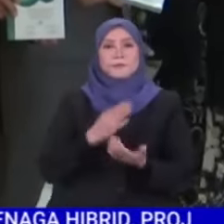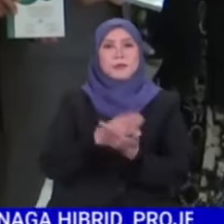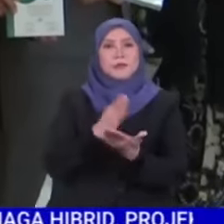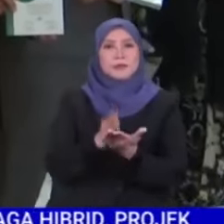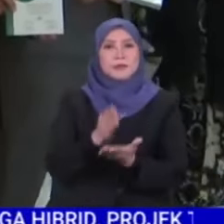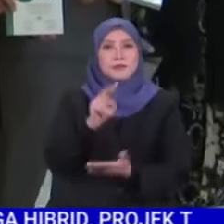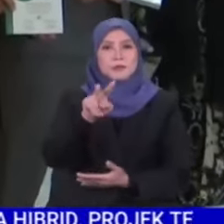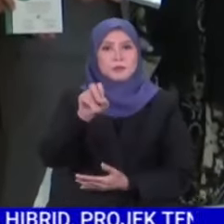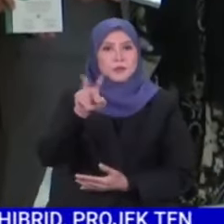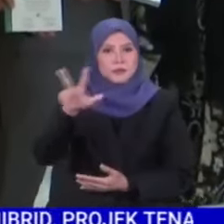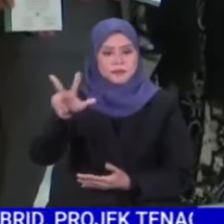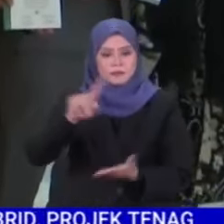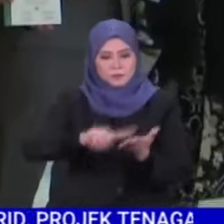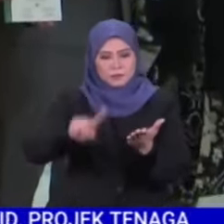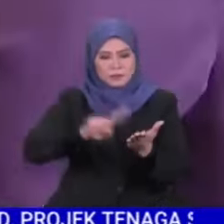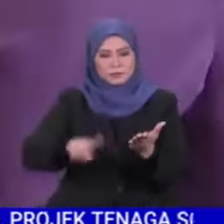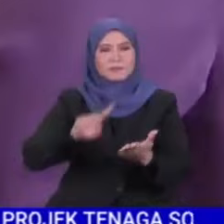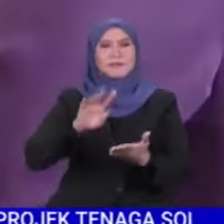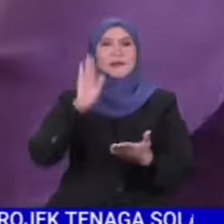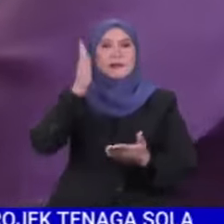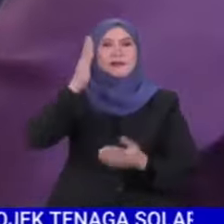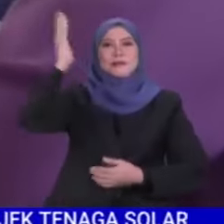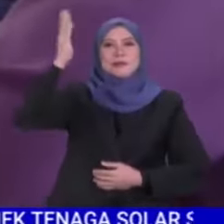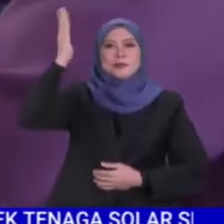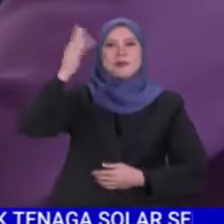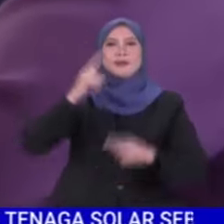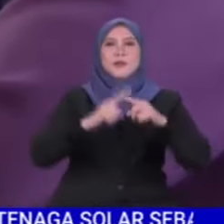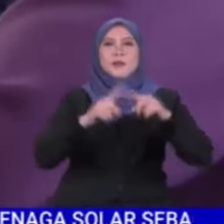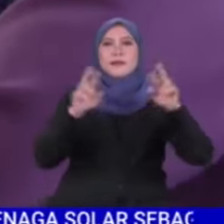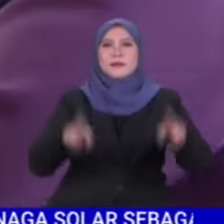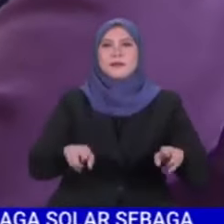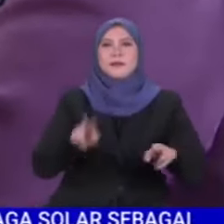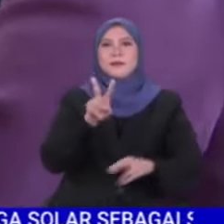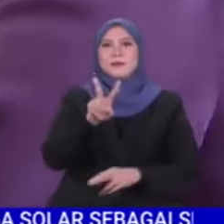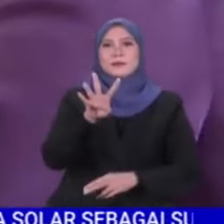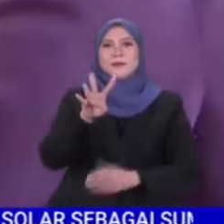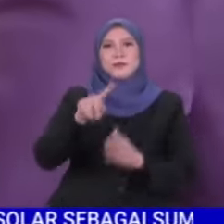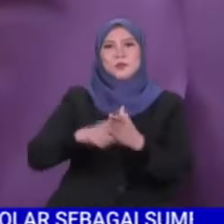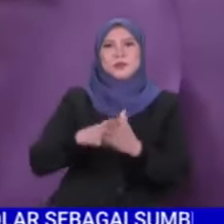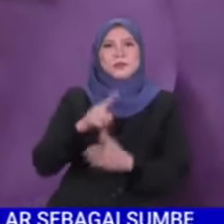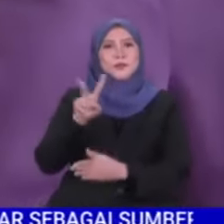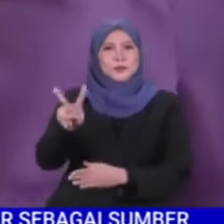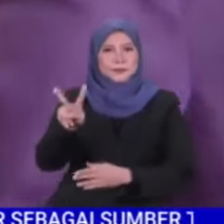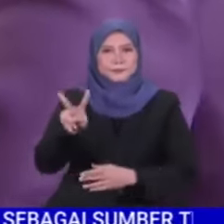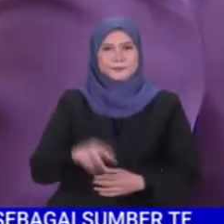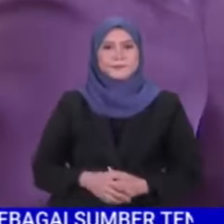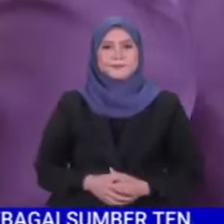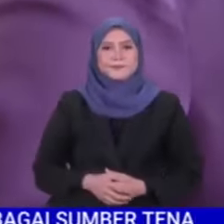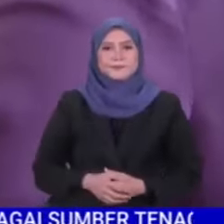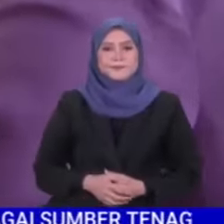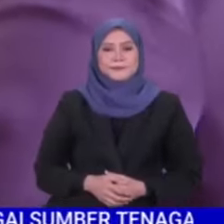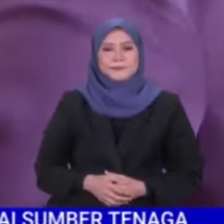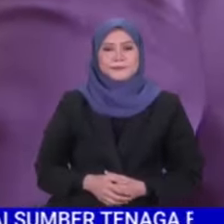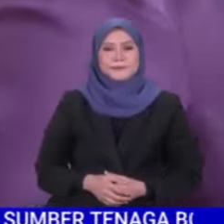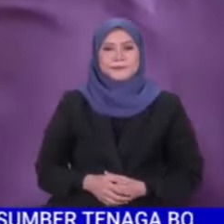2023 yang di SMA semula dijadwal dibentang di dewan rakyat pada 24 Februari ini